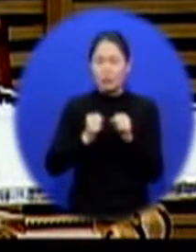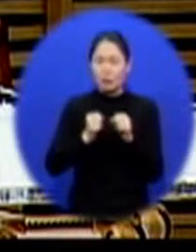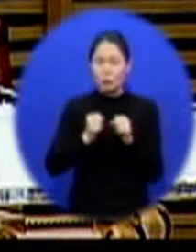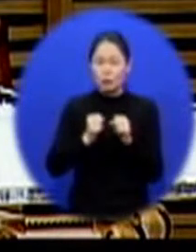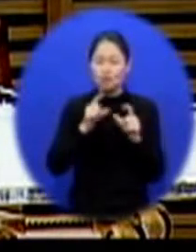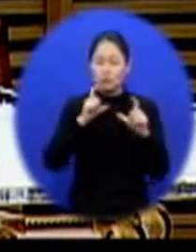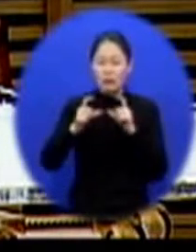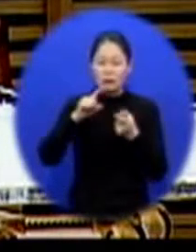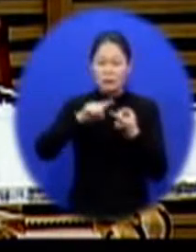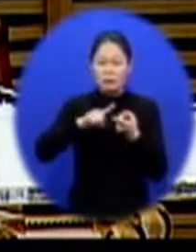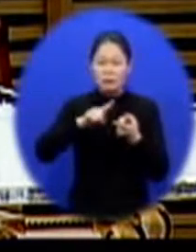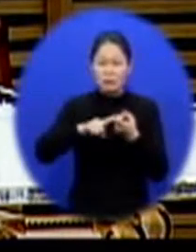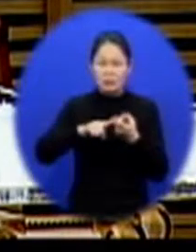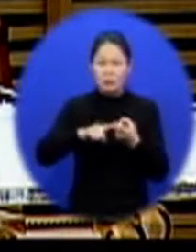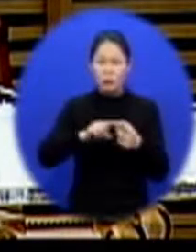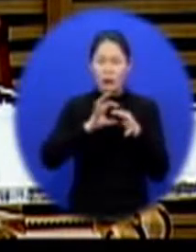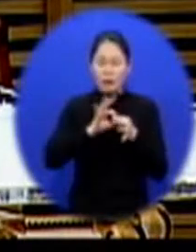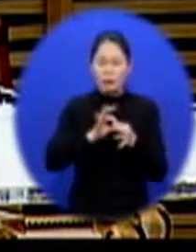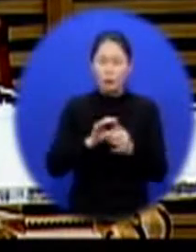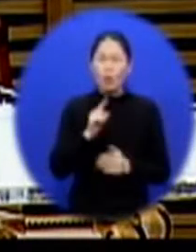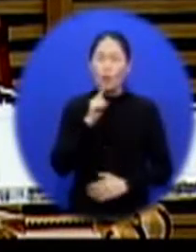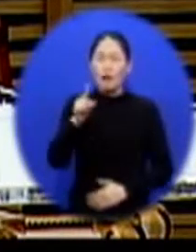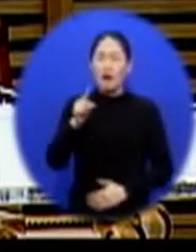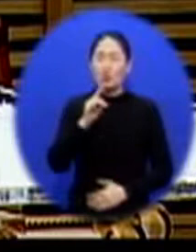고발하는 것 뿐이라